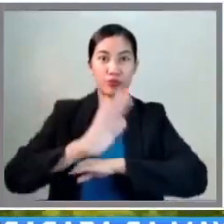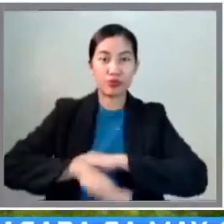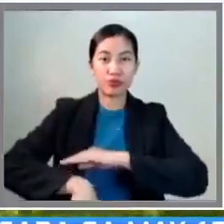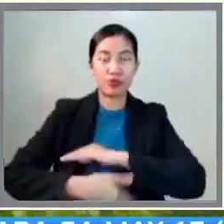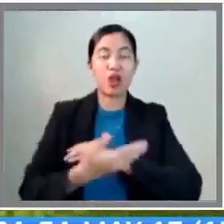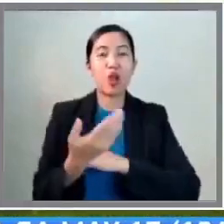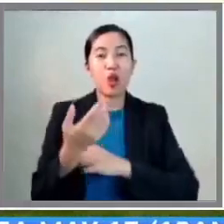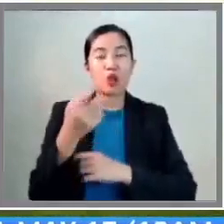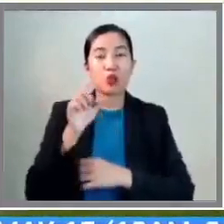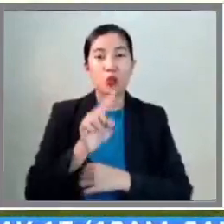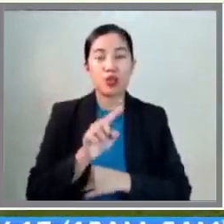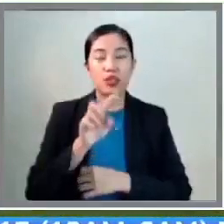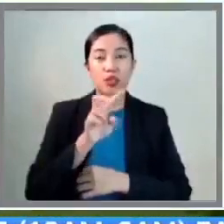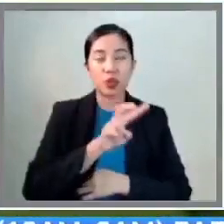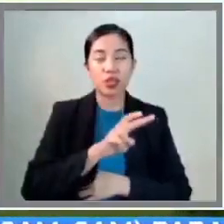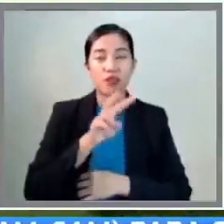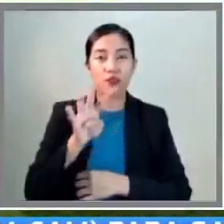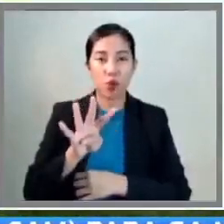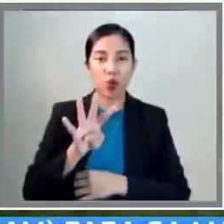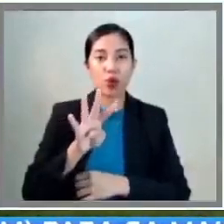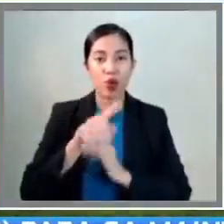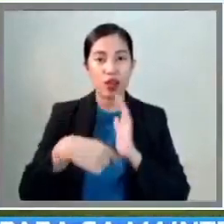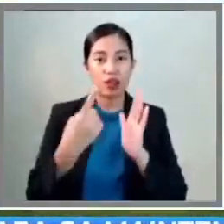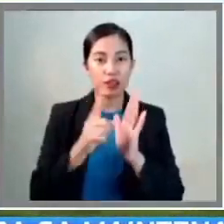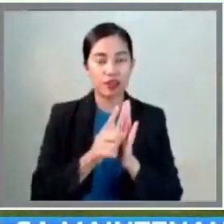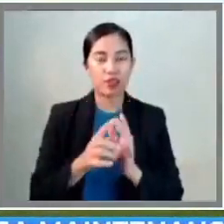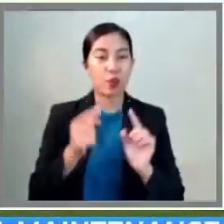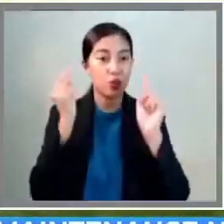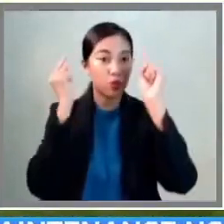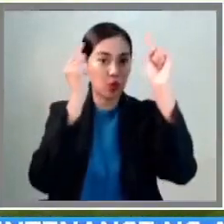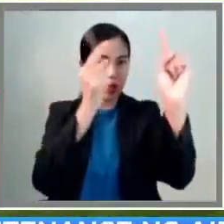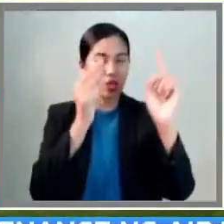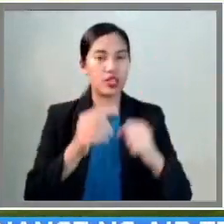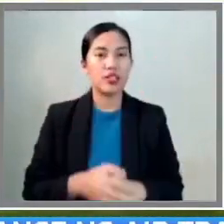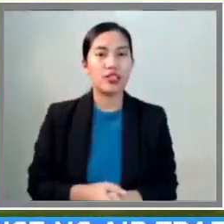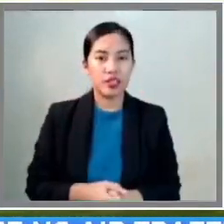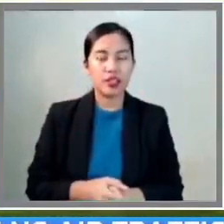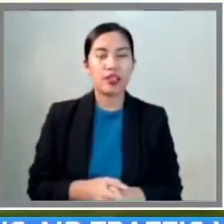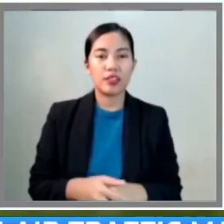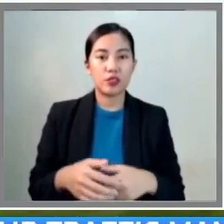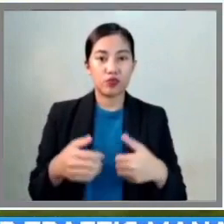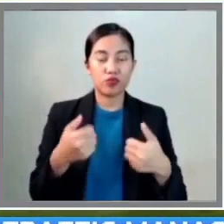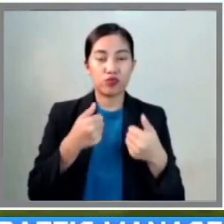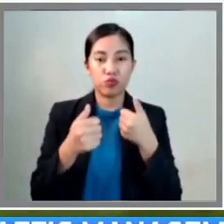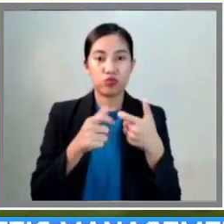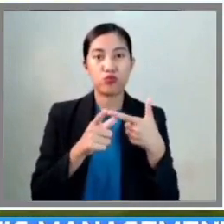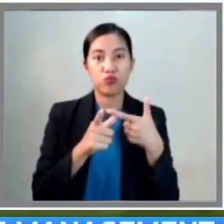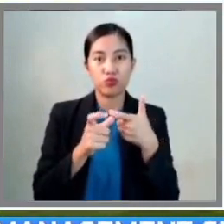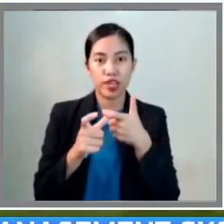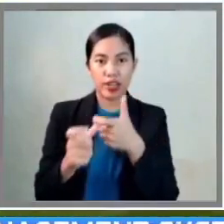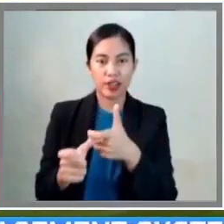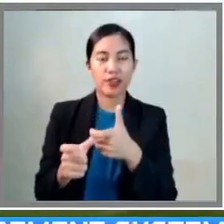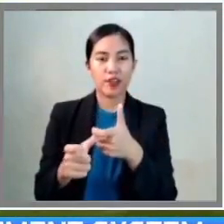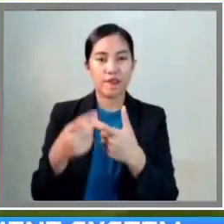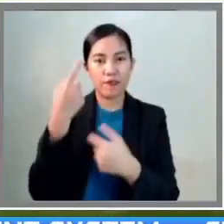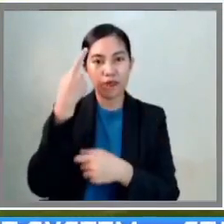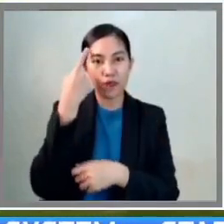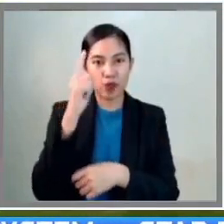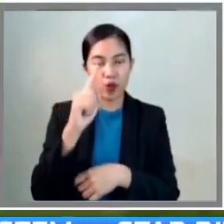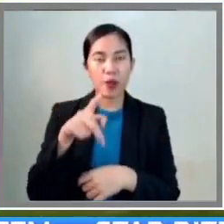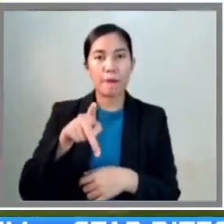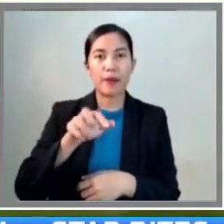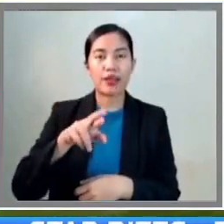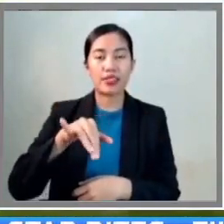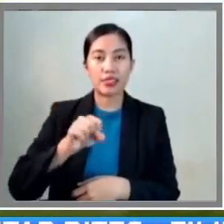niya, makasali sa Marathon for All Games sa 2024 Paris Olympics. Random na pipiliin ang amateur runners